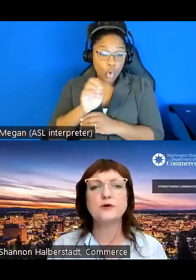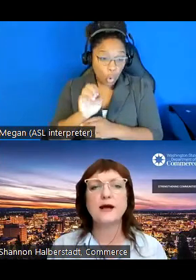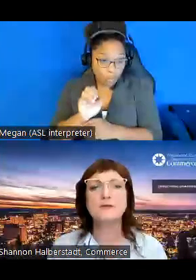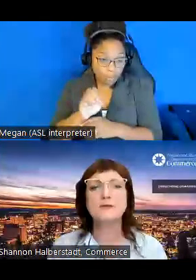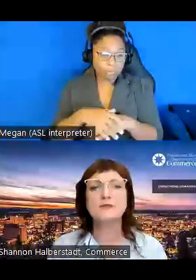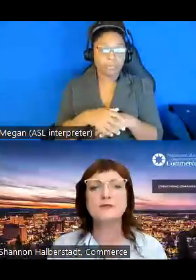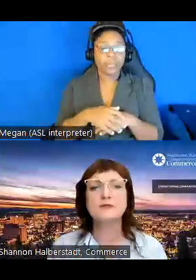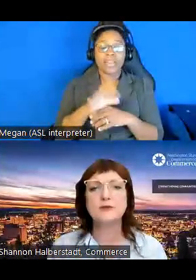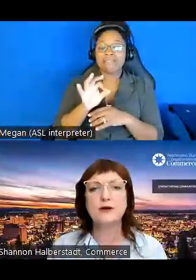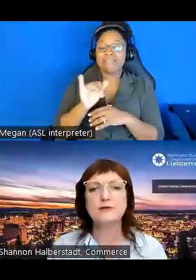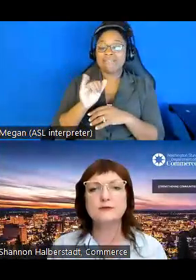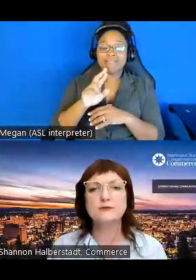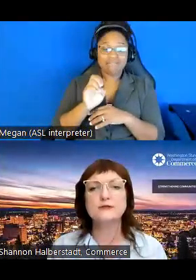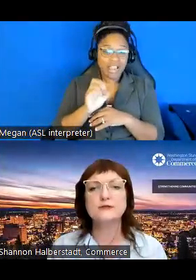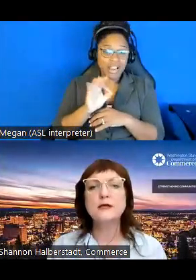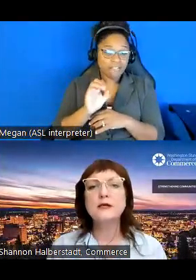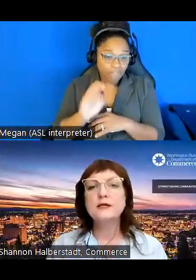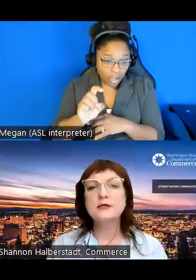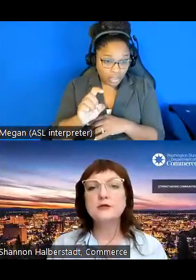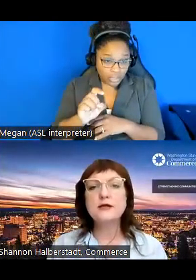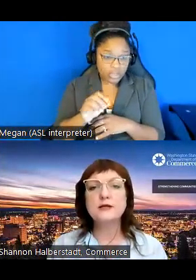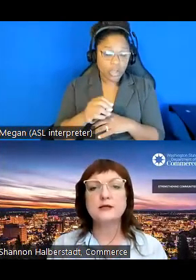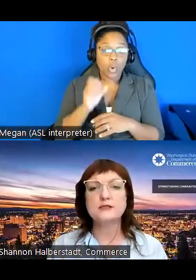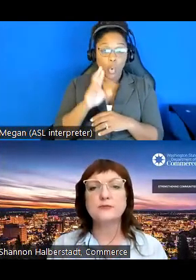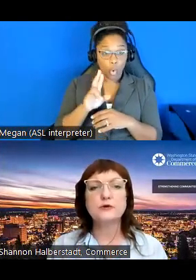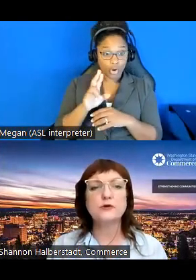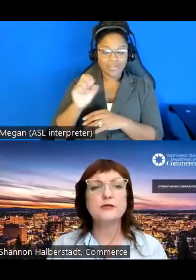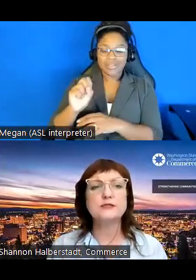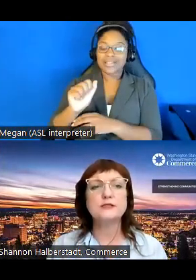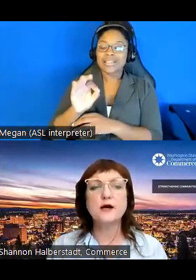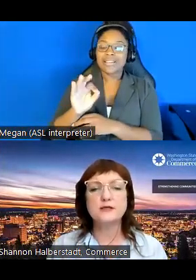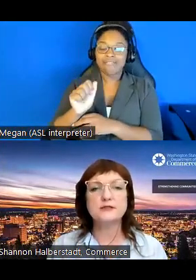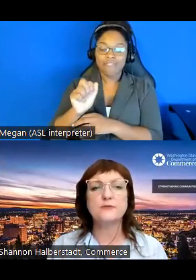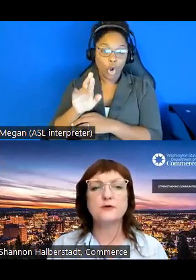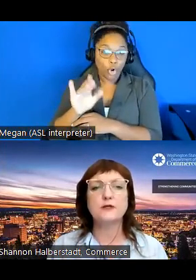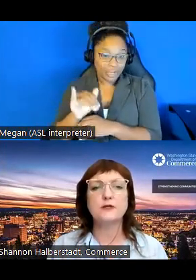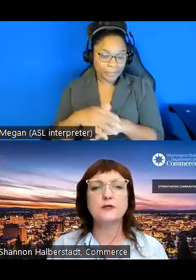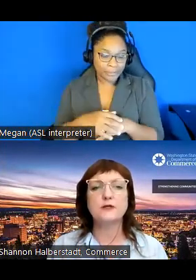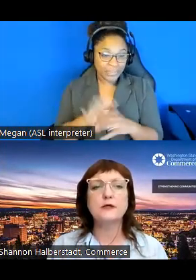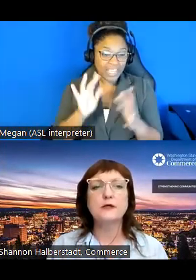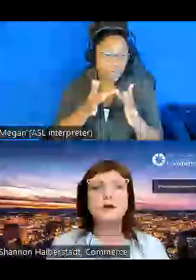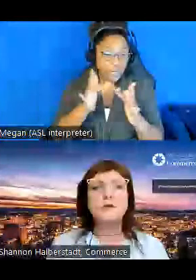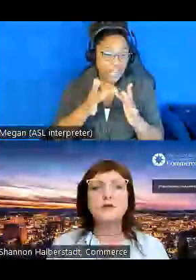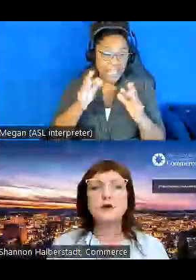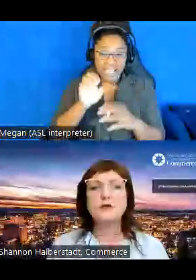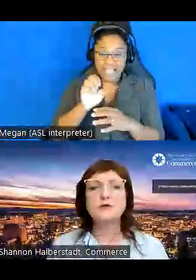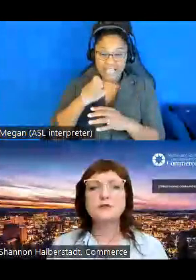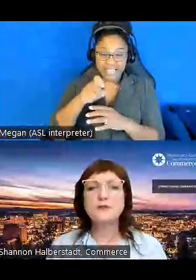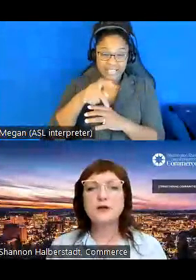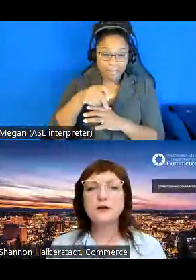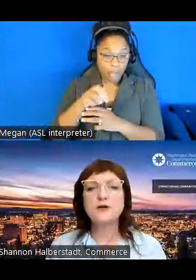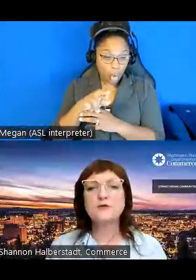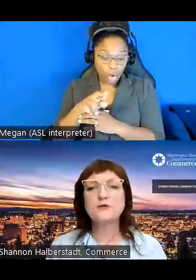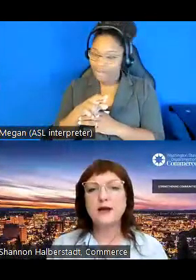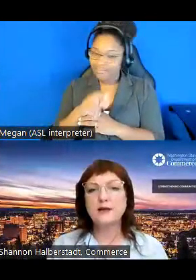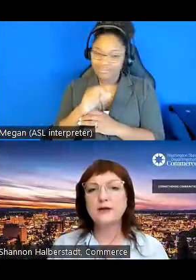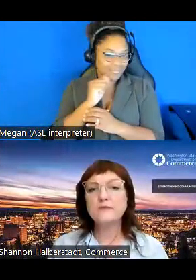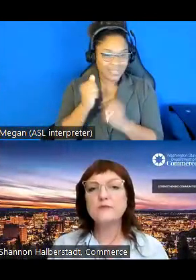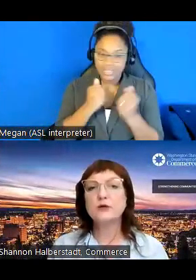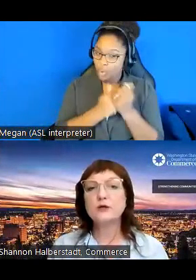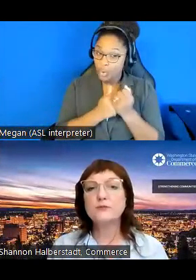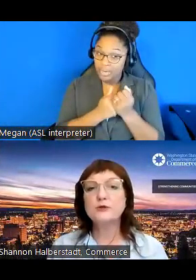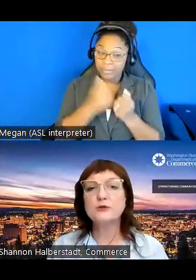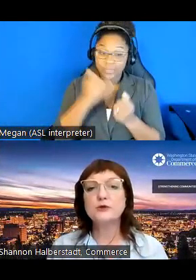됩니다. 구글 크롬, 모질라 파이어폭스나 애플 사파리 브라우저를 사용하는 게 제일 좋습니다.